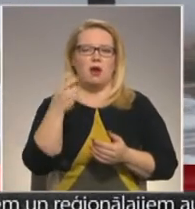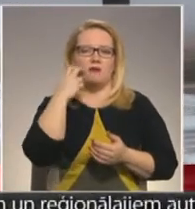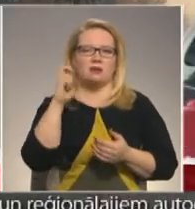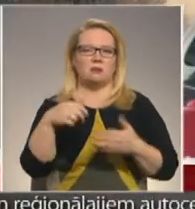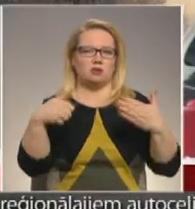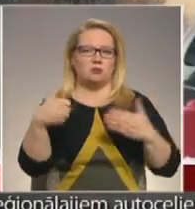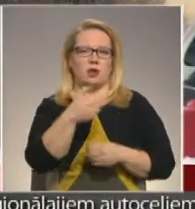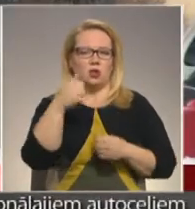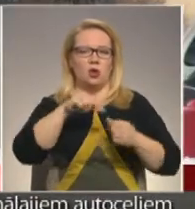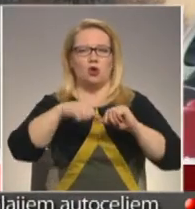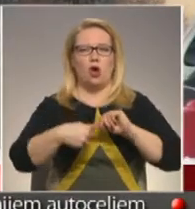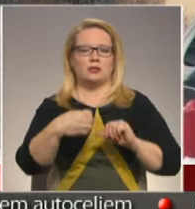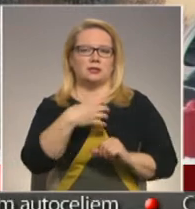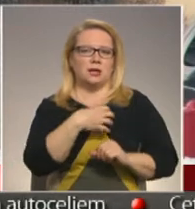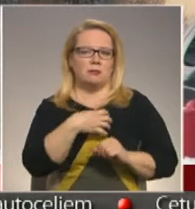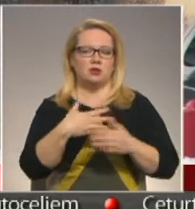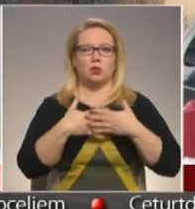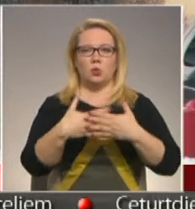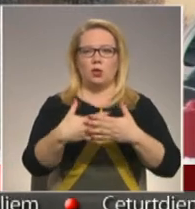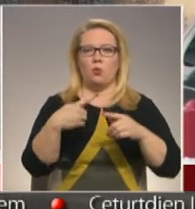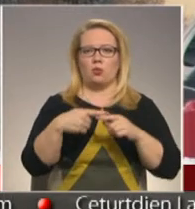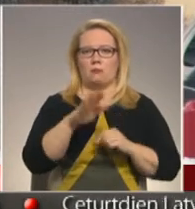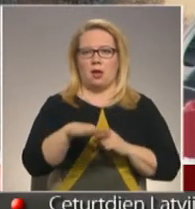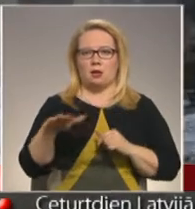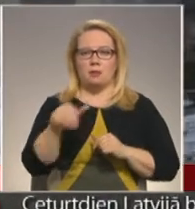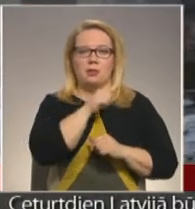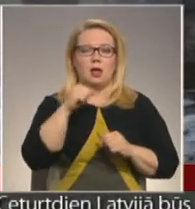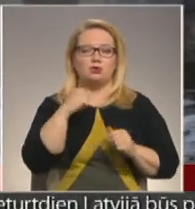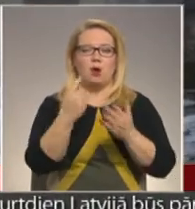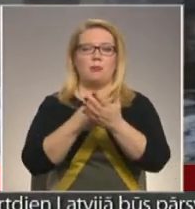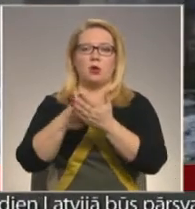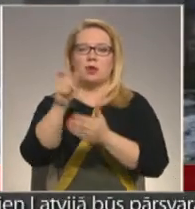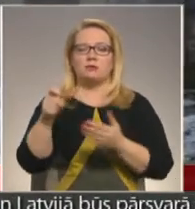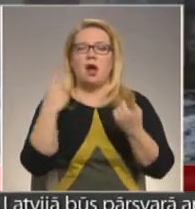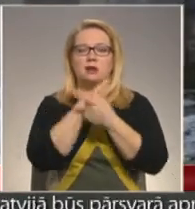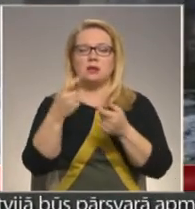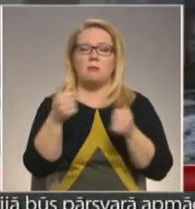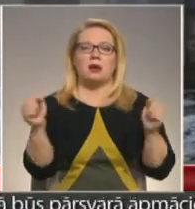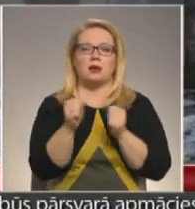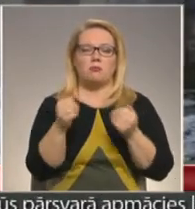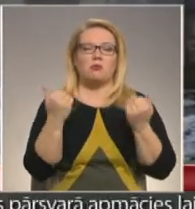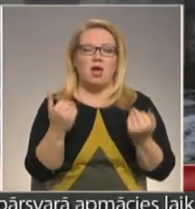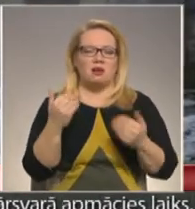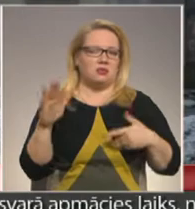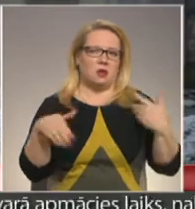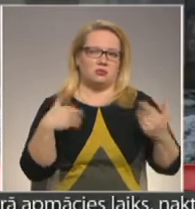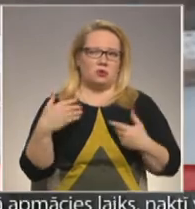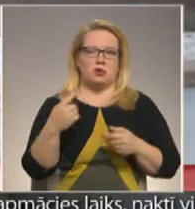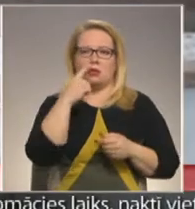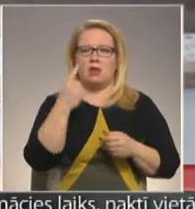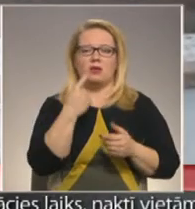65 gadiem un ir hroniskas slimības, grūtniecēm un bērniem. Talsos aptaujātie cilvēki atzīst, ka par gripu pašreiz neuztraucoties.